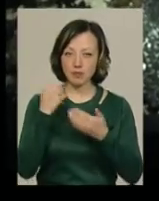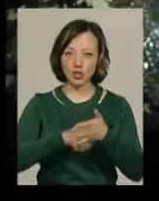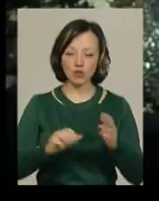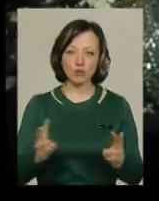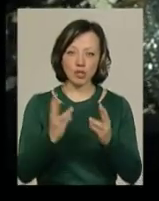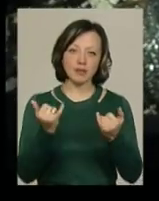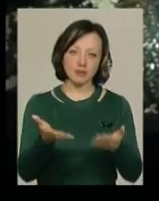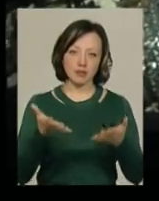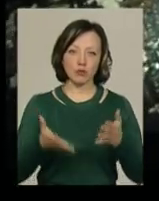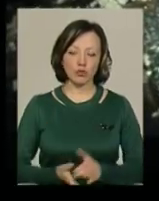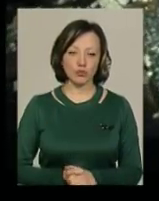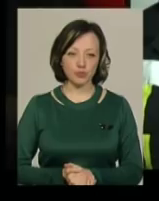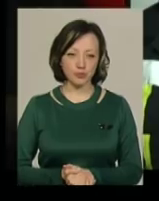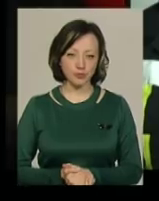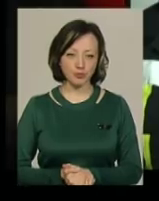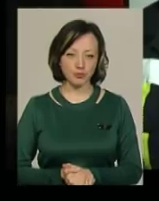пожежі встановлюються.